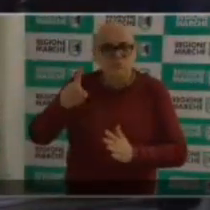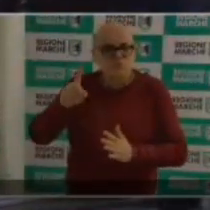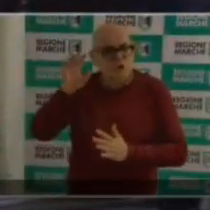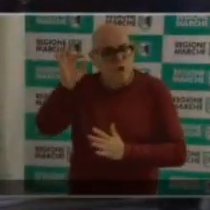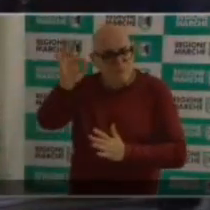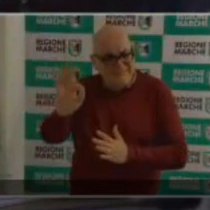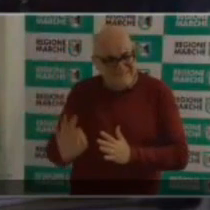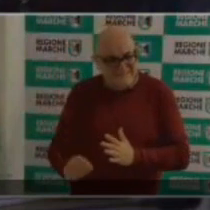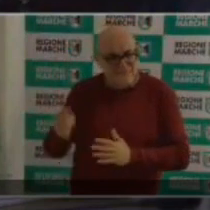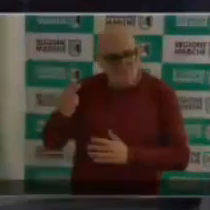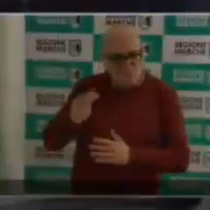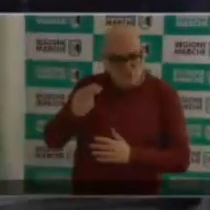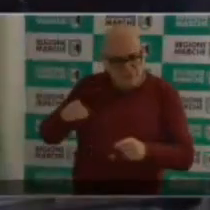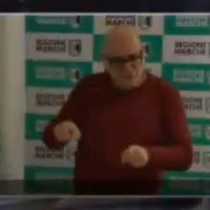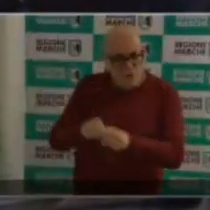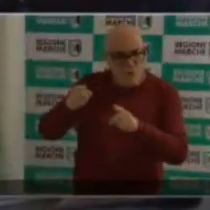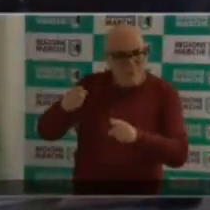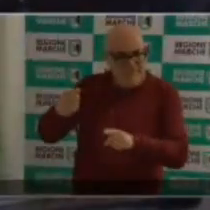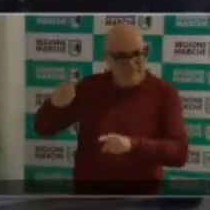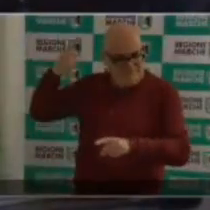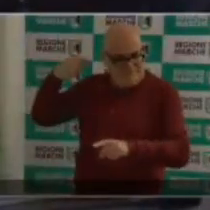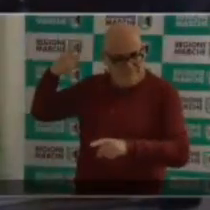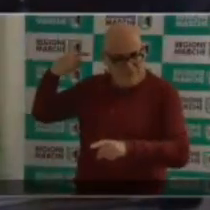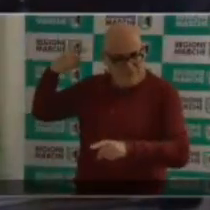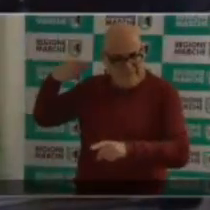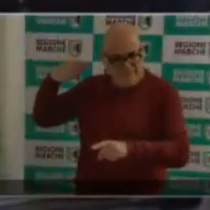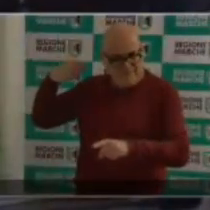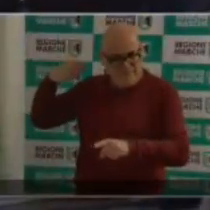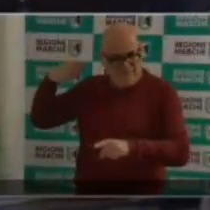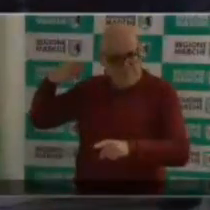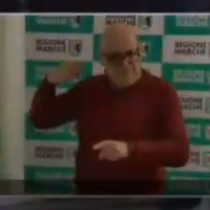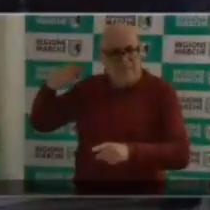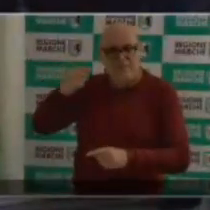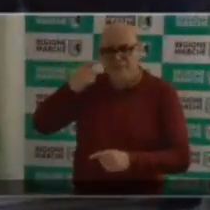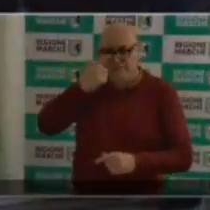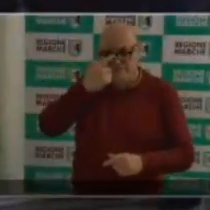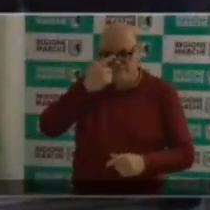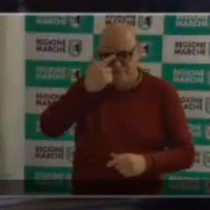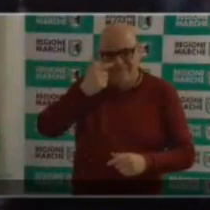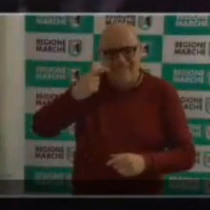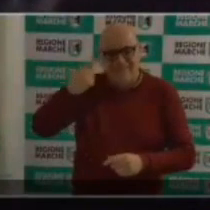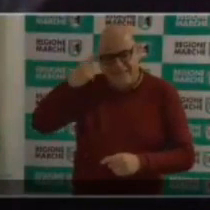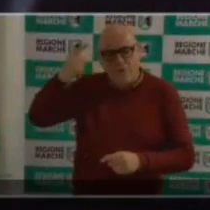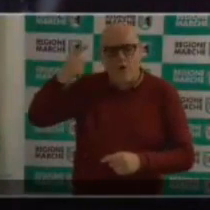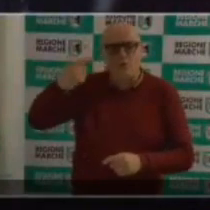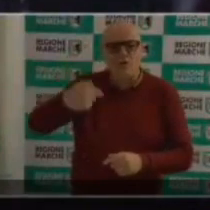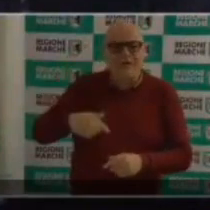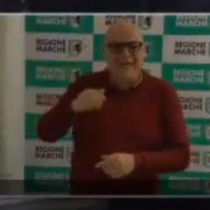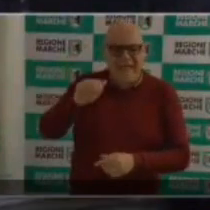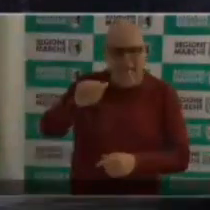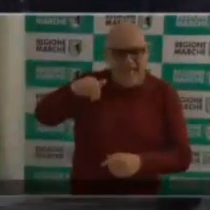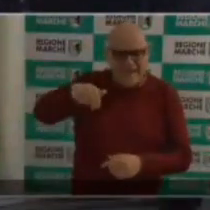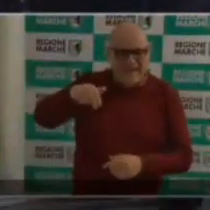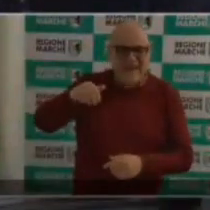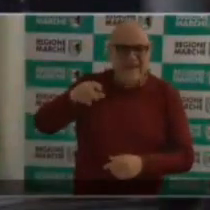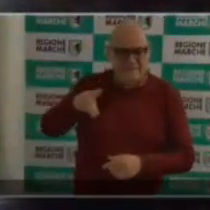come siamo riusciti nel progetto scorso. E ecco, ricordo anche che AMPAS, che guida la progettazione,